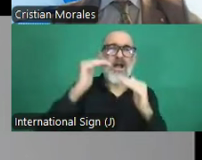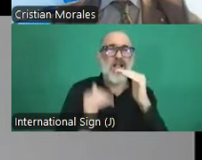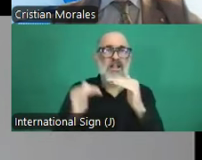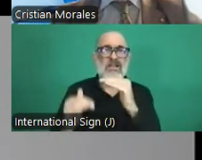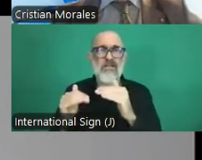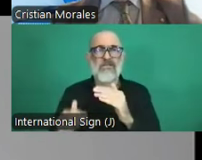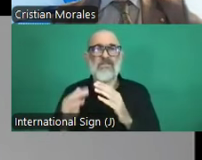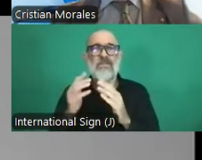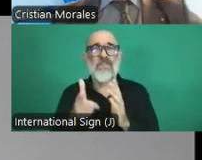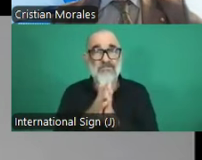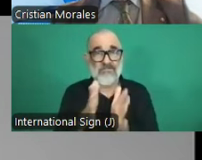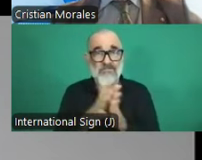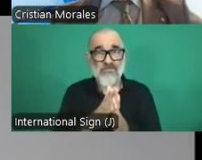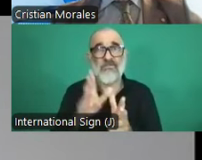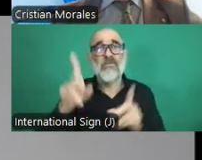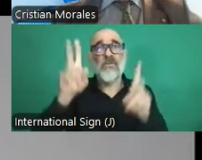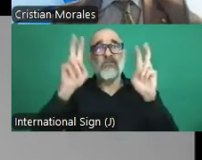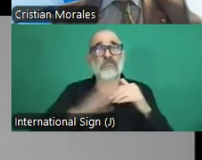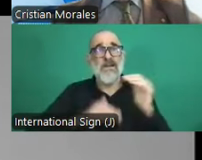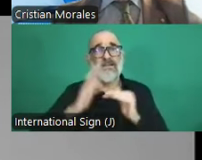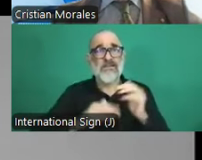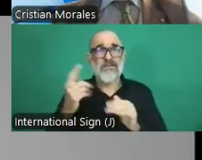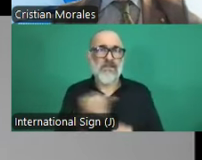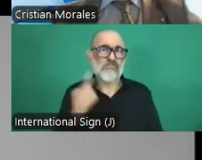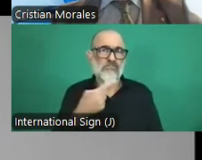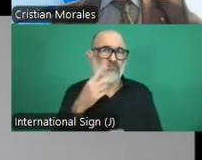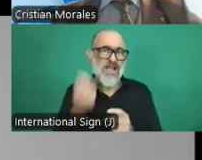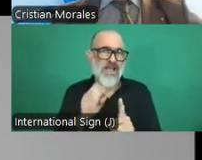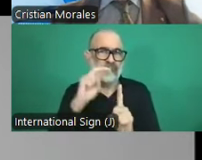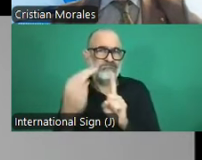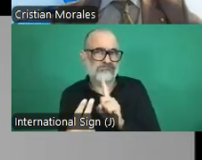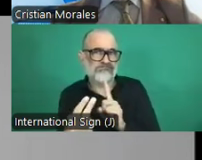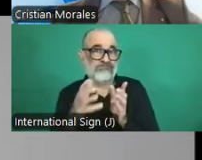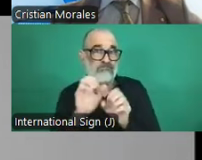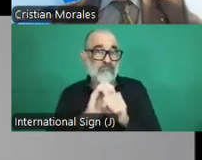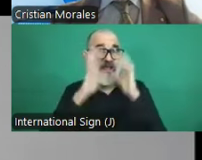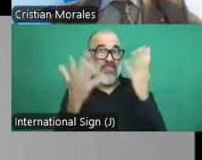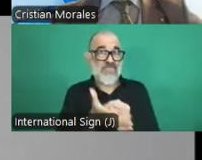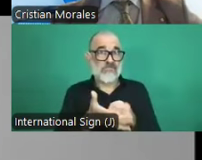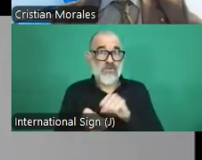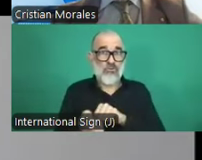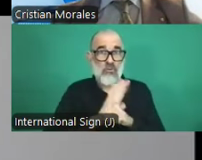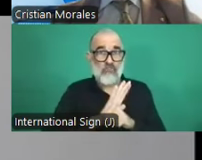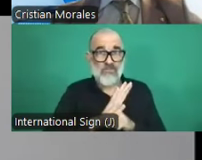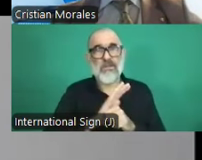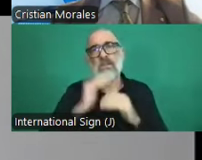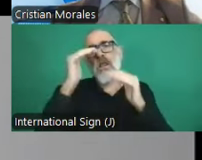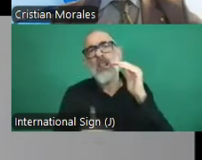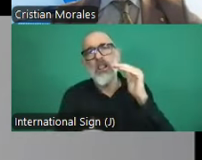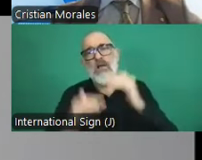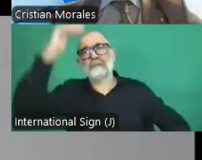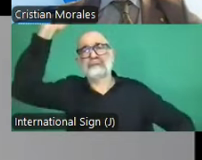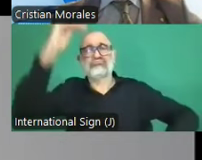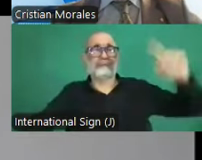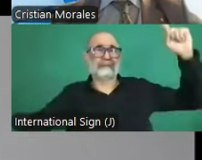aprofundou barreiras ao acesso et à nous saúde. montre Foram que tempos muito le difíceis, Covid a especialmente no justement Brasil, onde,